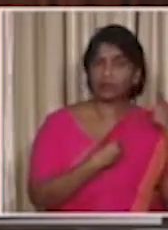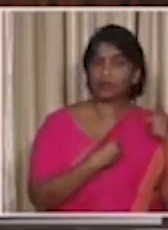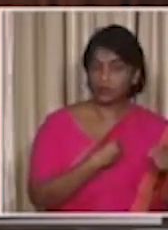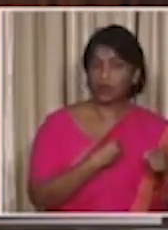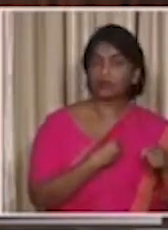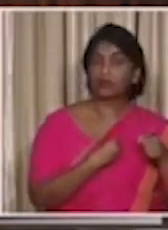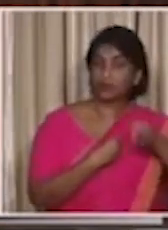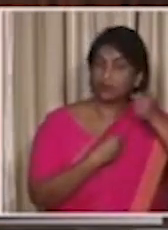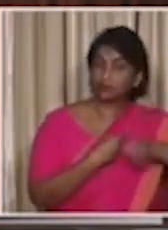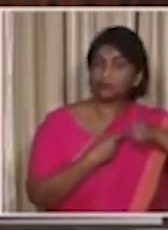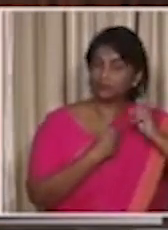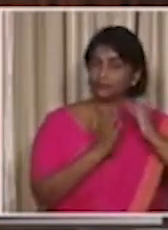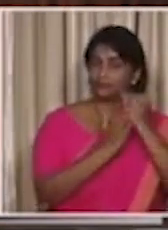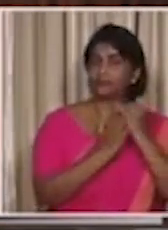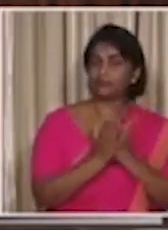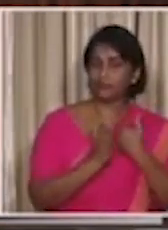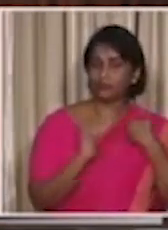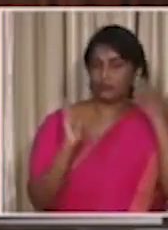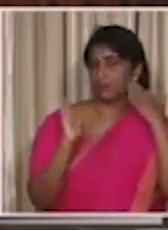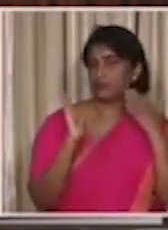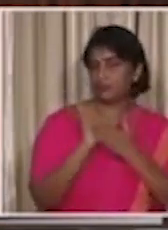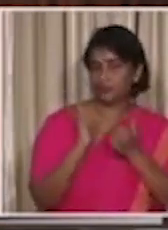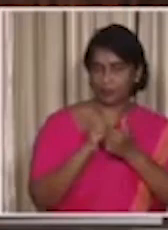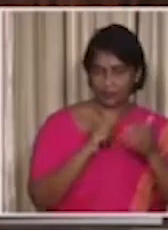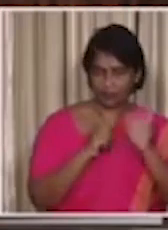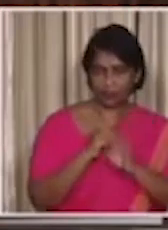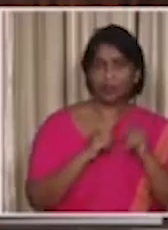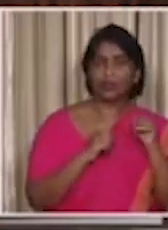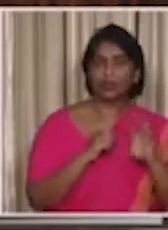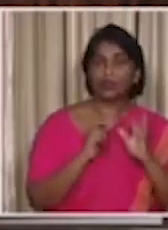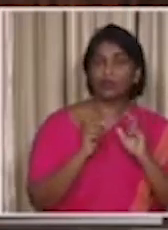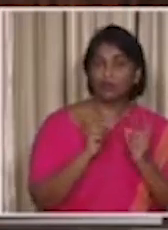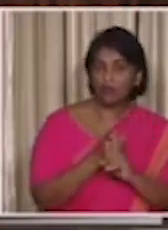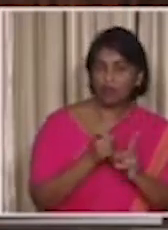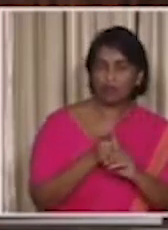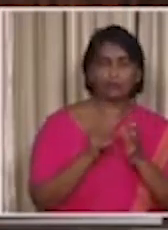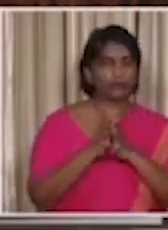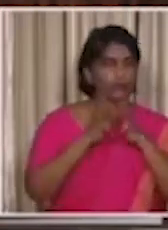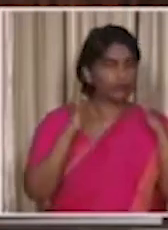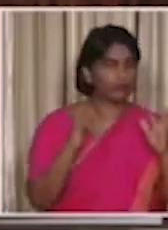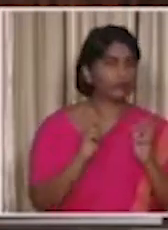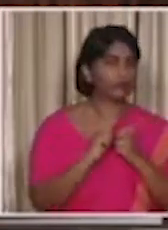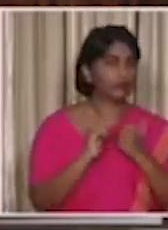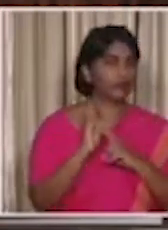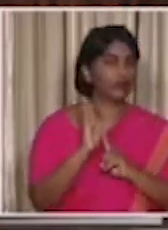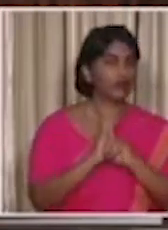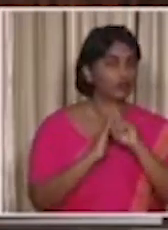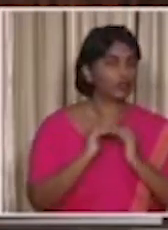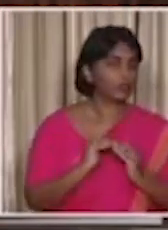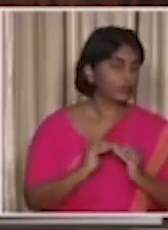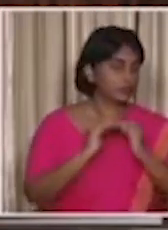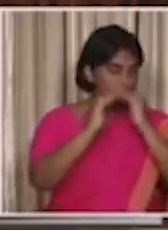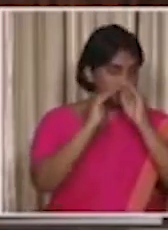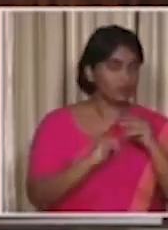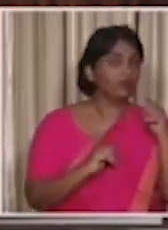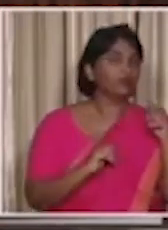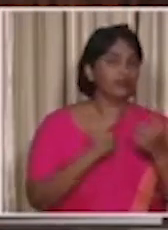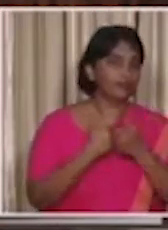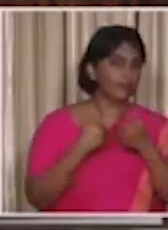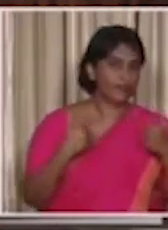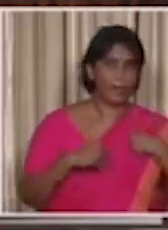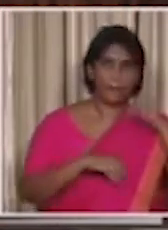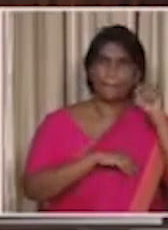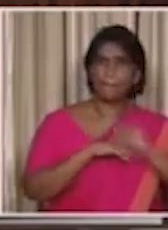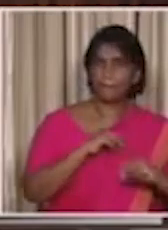නිහි නිර්දේශ ගැනත් අපේ අවධානය යොමු වෙනවා. ගැටුම් වලින් වඩාත් හානි සිදු වූ උතුරු සංවර්ධනය සඳහා වෙනම